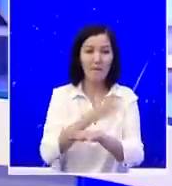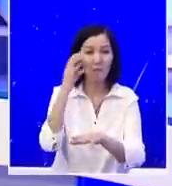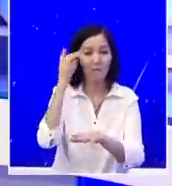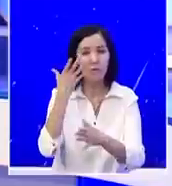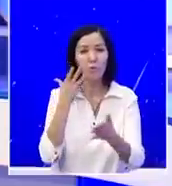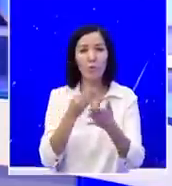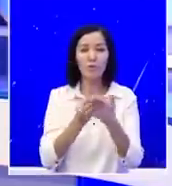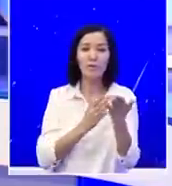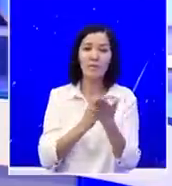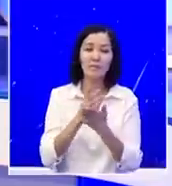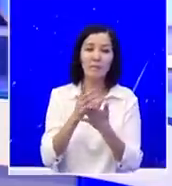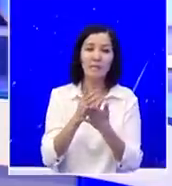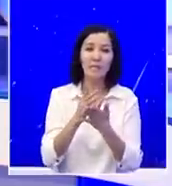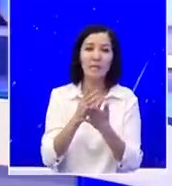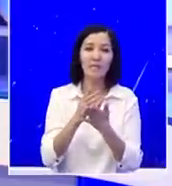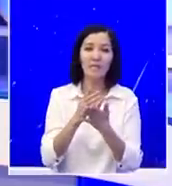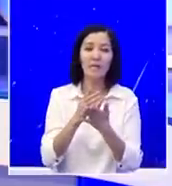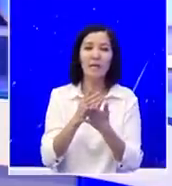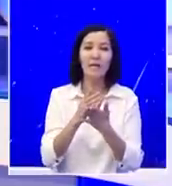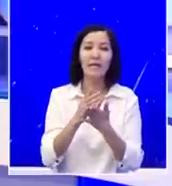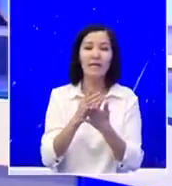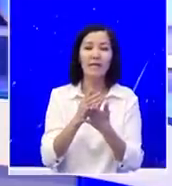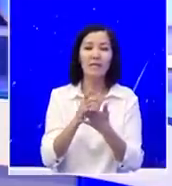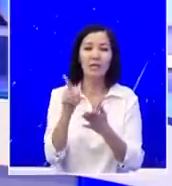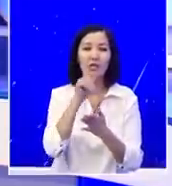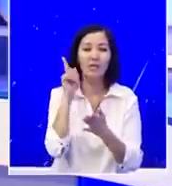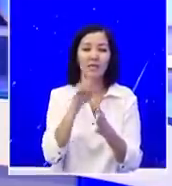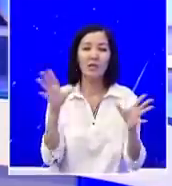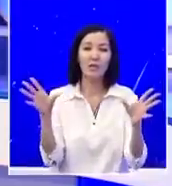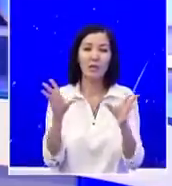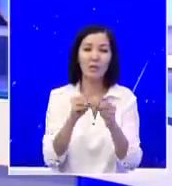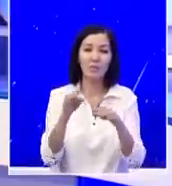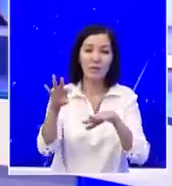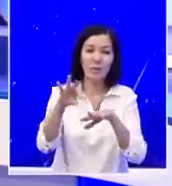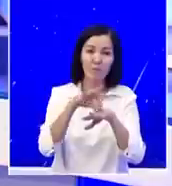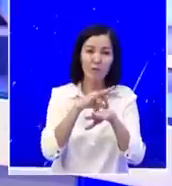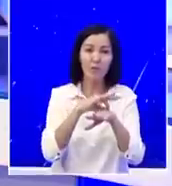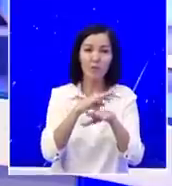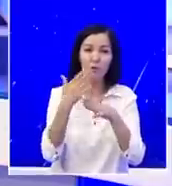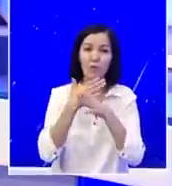қоластындағы бірнеше бойдақ қызметкерлердің жұптасып, отбасы болуына себепкер болды.